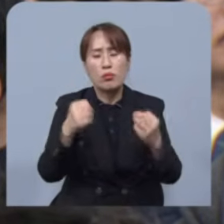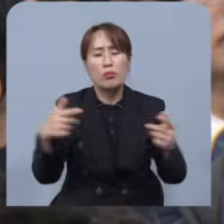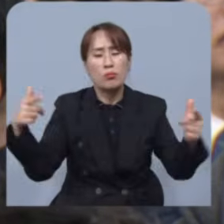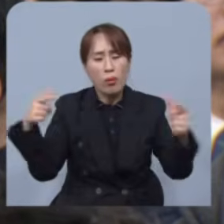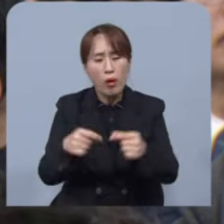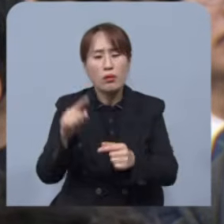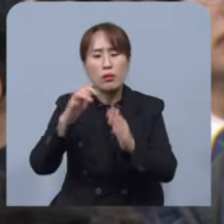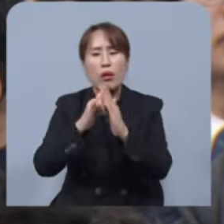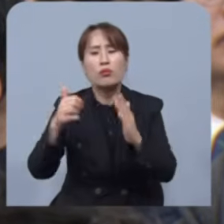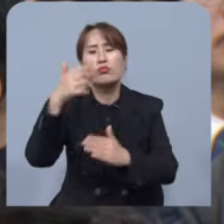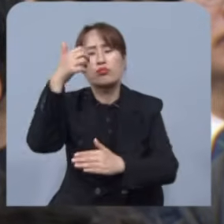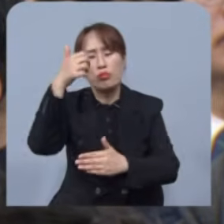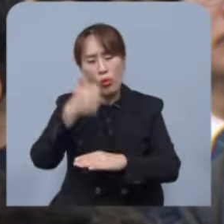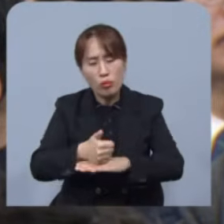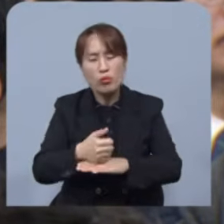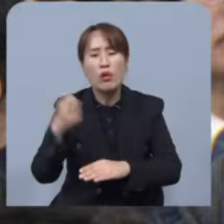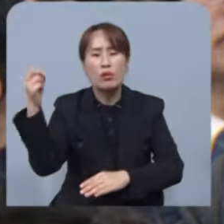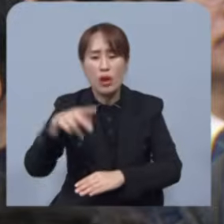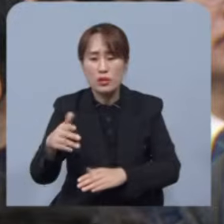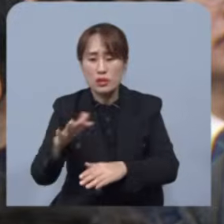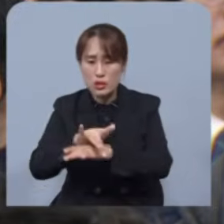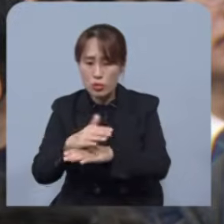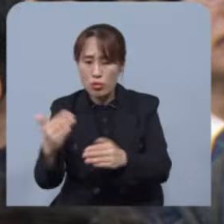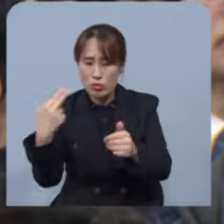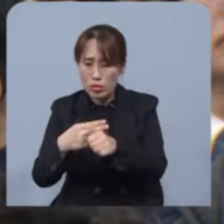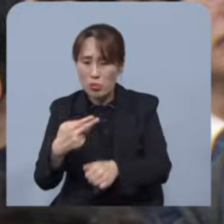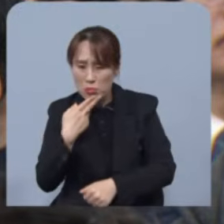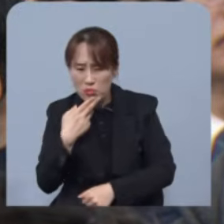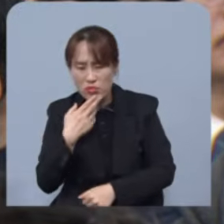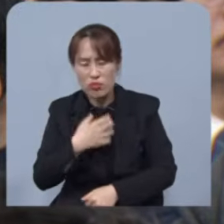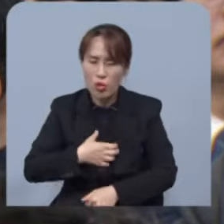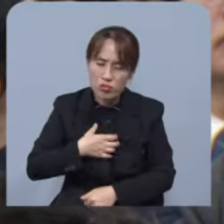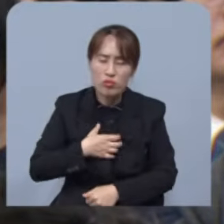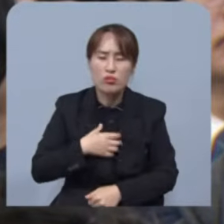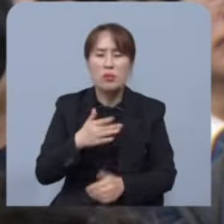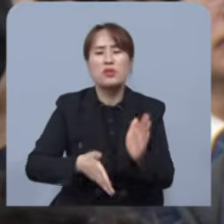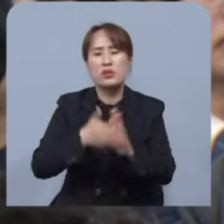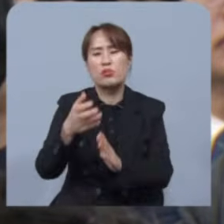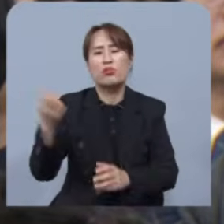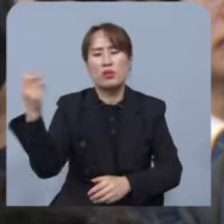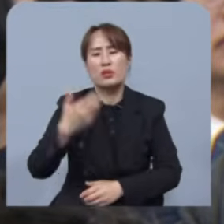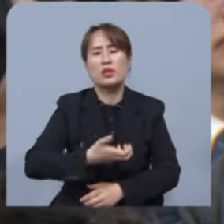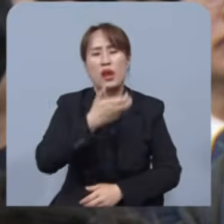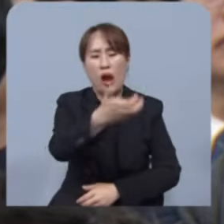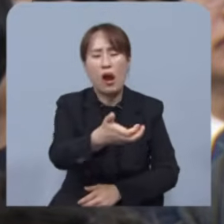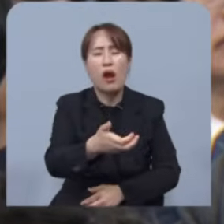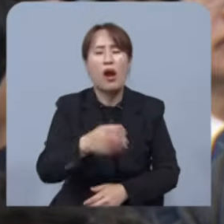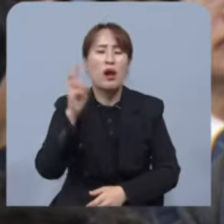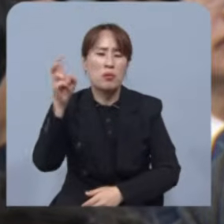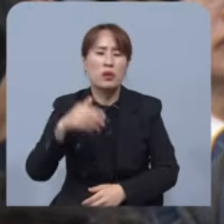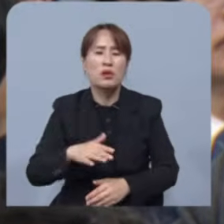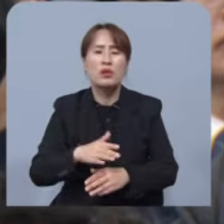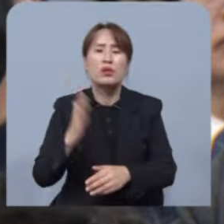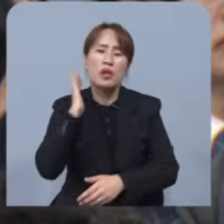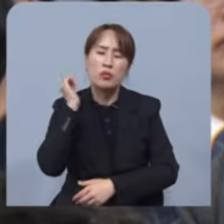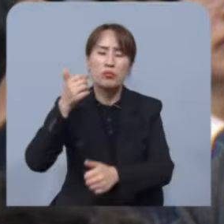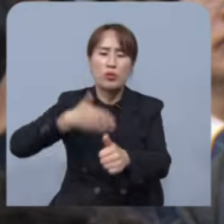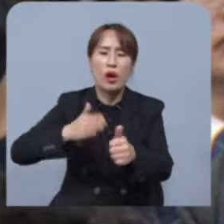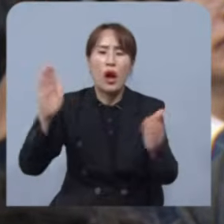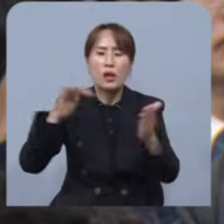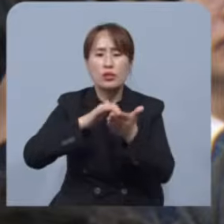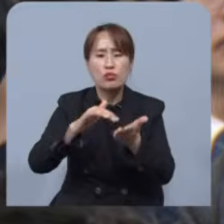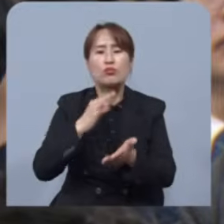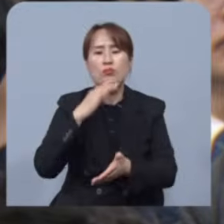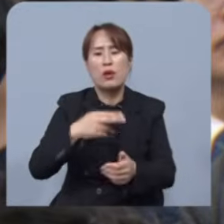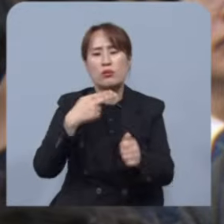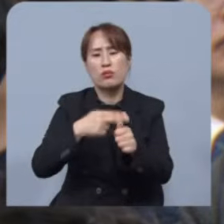그 가족들도 결국 다시 도시로 떠나게 되지 않을까 걱정됩니다. 그래서 대통령님께 부탁드립니다. 학생